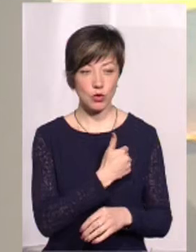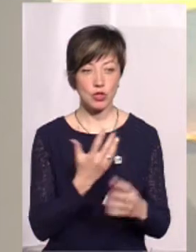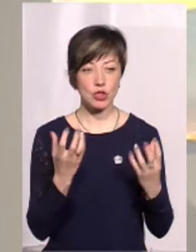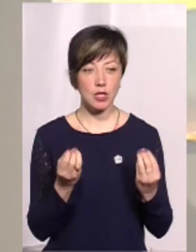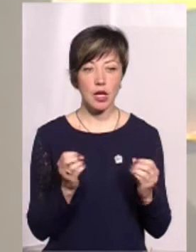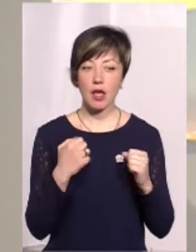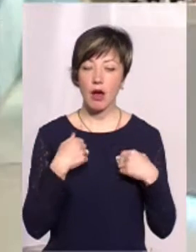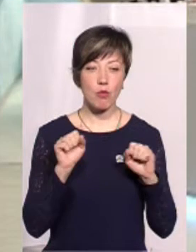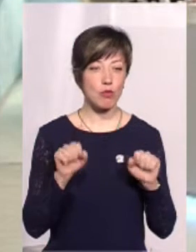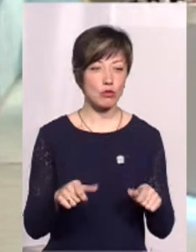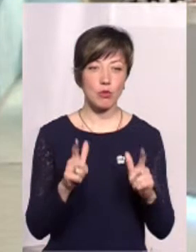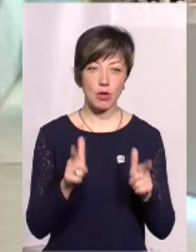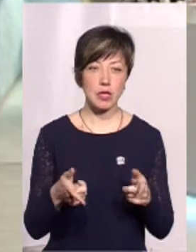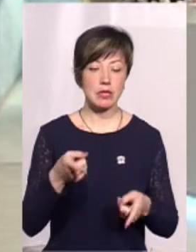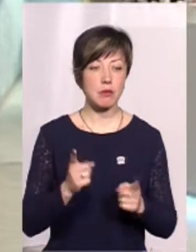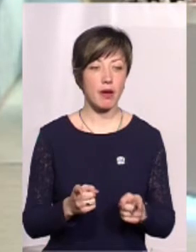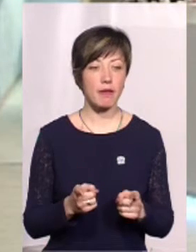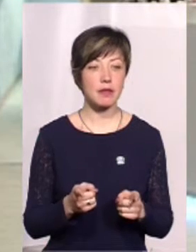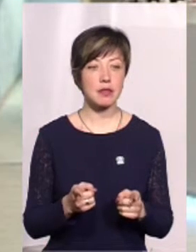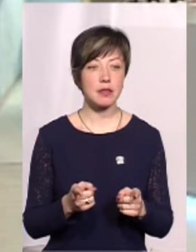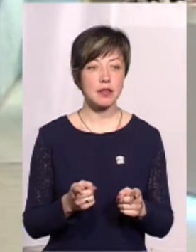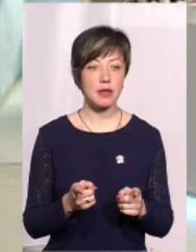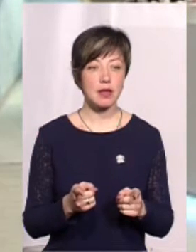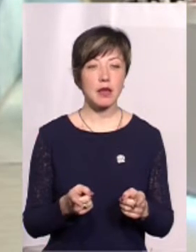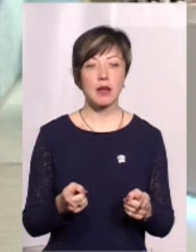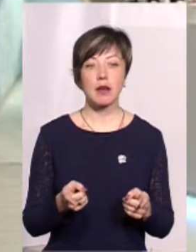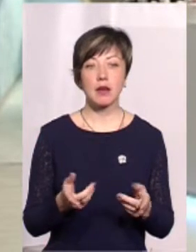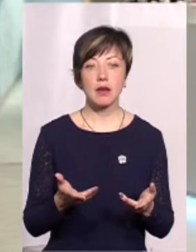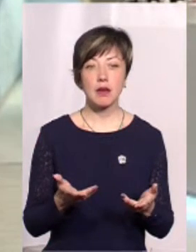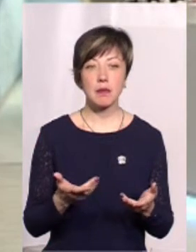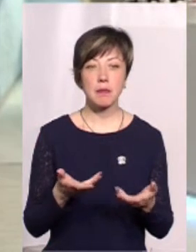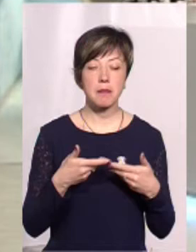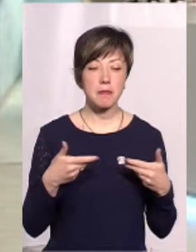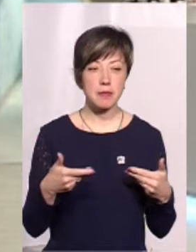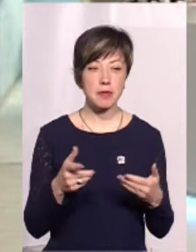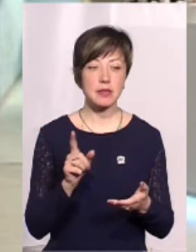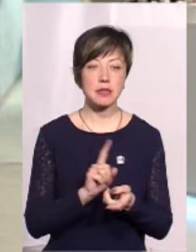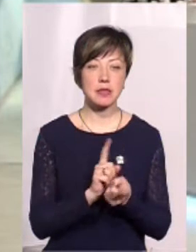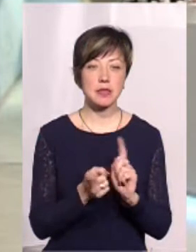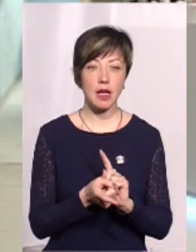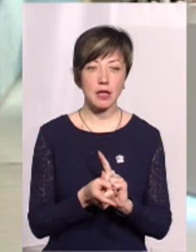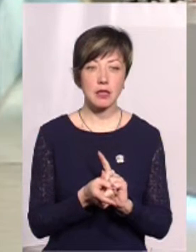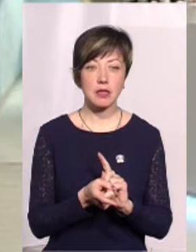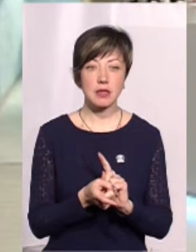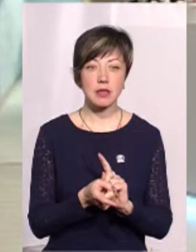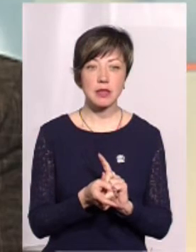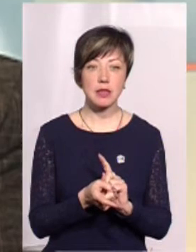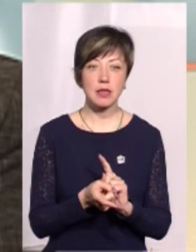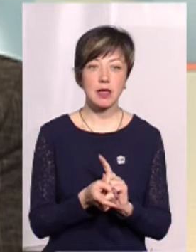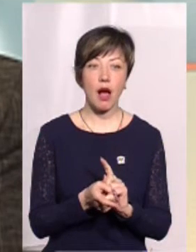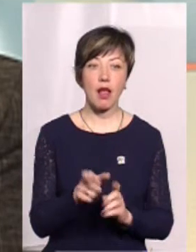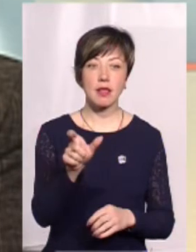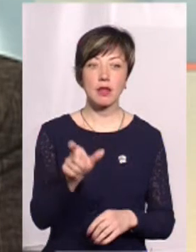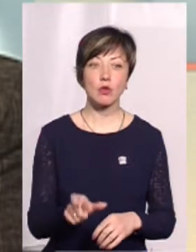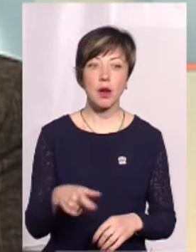тут я можу тільки погодитись, тому що насправді ну, ми стали зручниками того, що кандидатура президента насправді більше